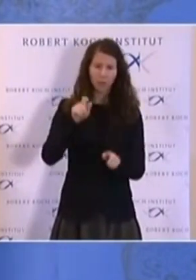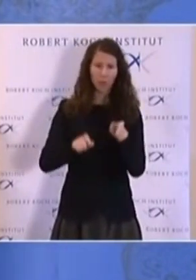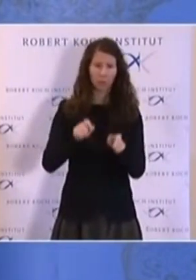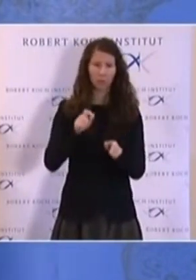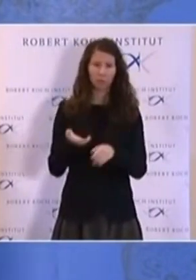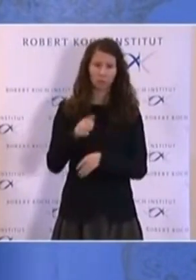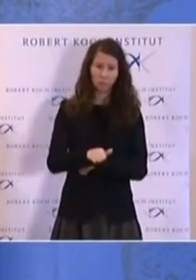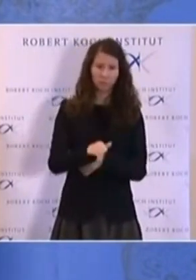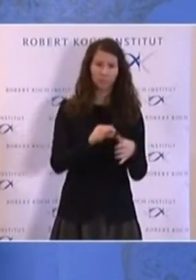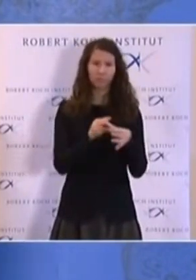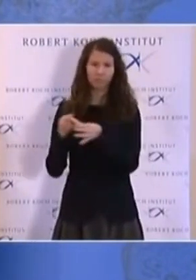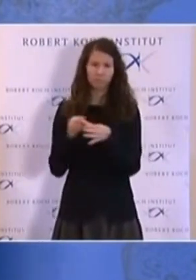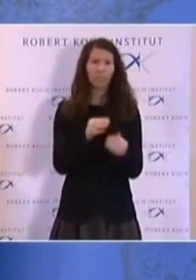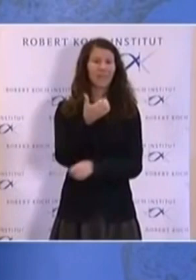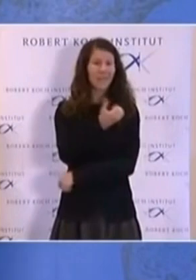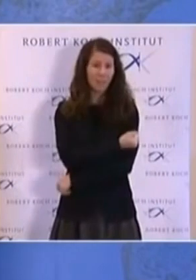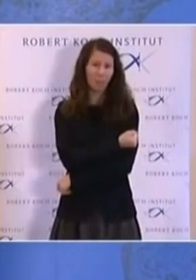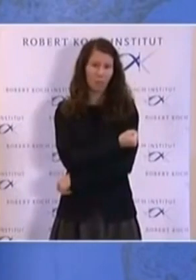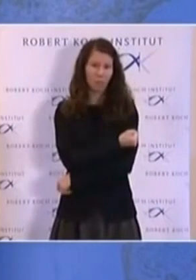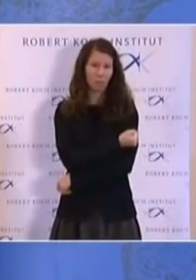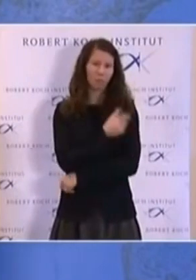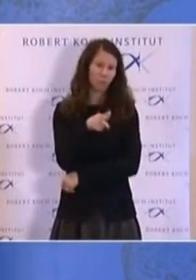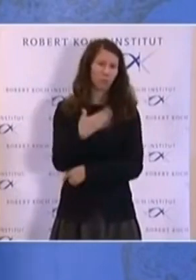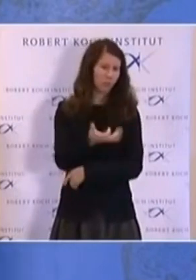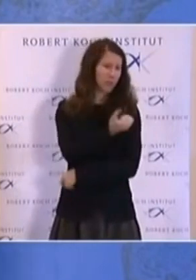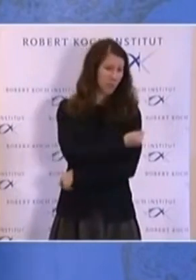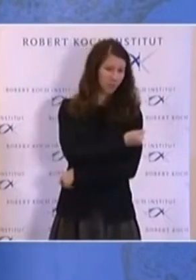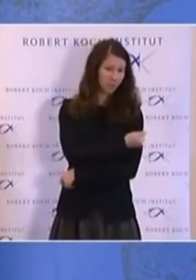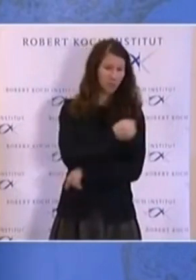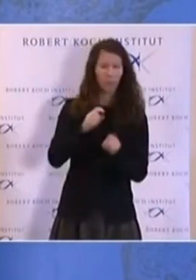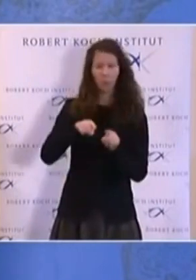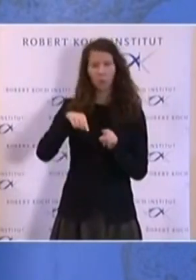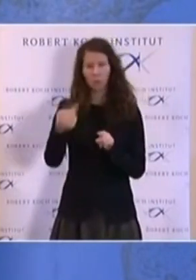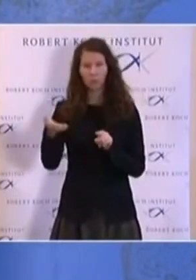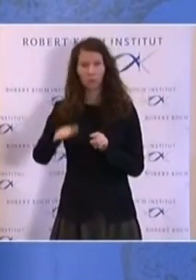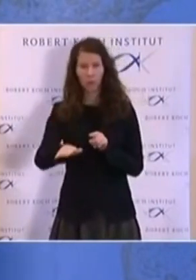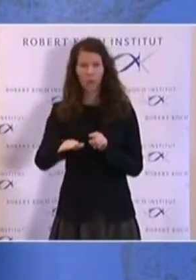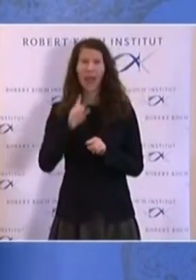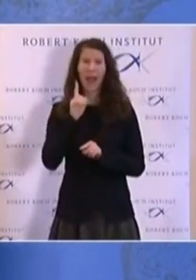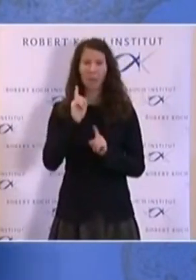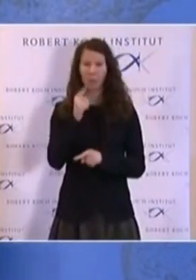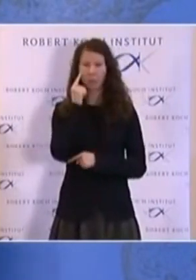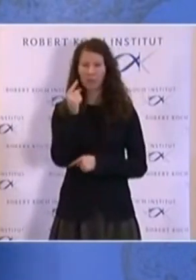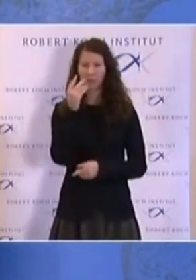Zusammenhang mit der Impfung versterben werden. Und dann ist es natürlich extrem wichtig herauszufinden,